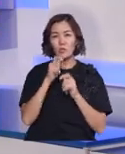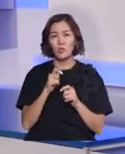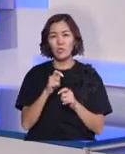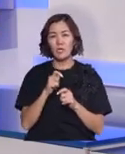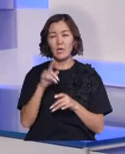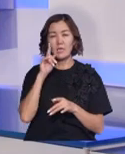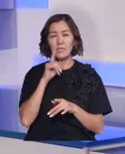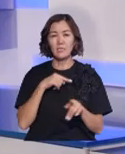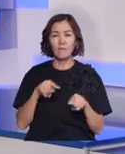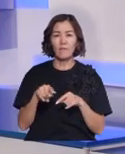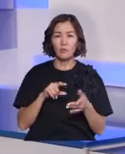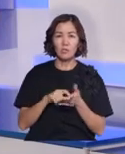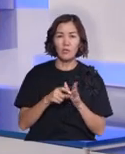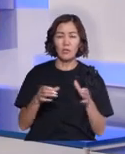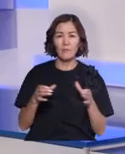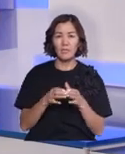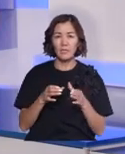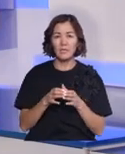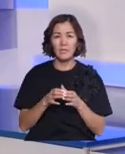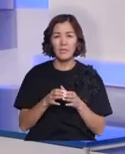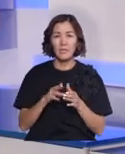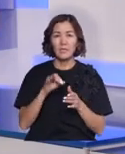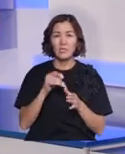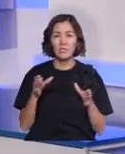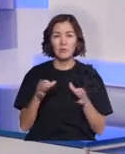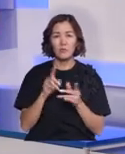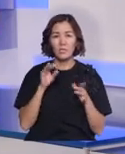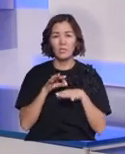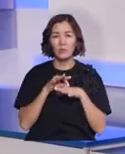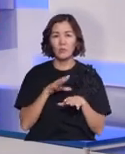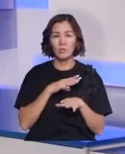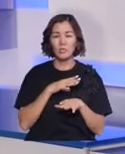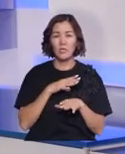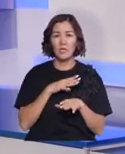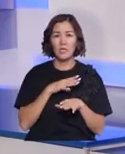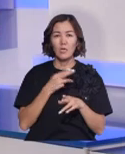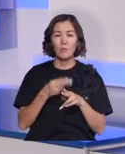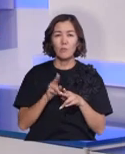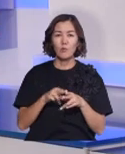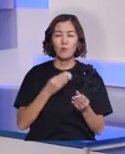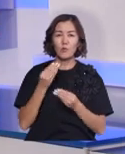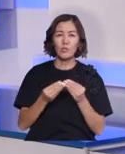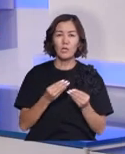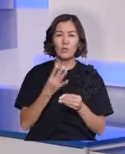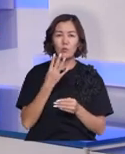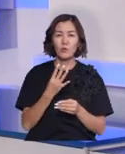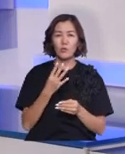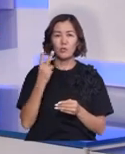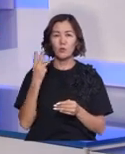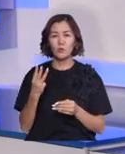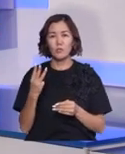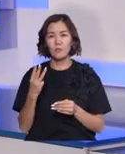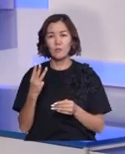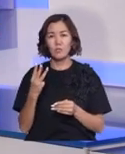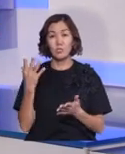Сонымен қатар Қазақстан футзал құрама командасы Тәжікстан ұжымымен жолдастық кездесу өткізді. Алаң қожайындары бұл матчта